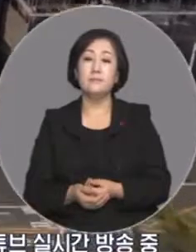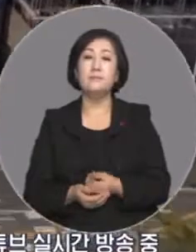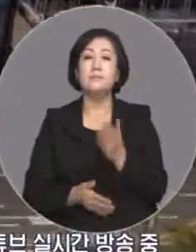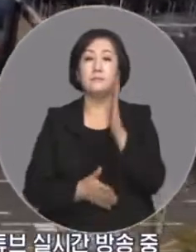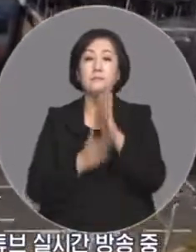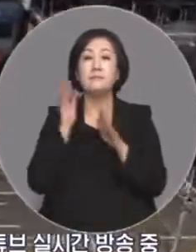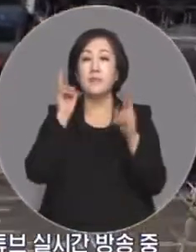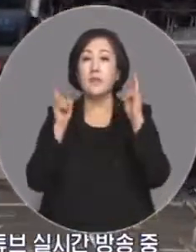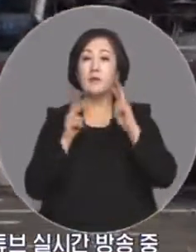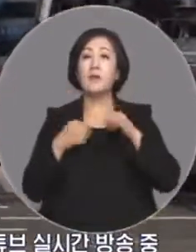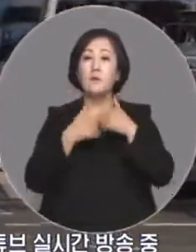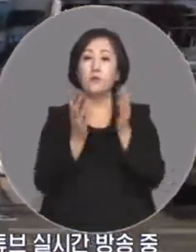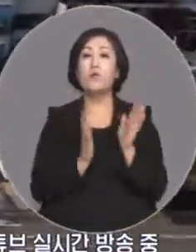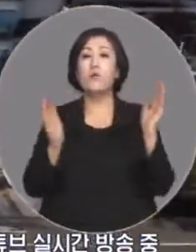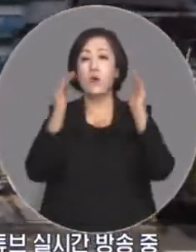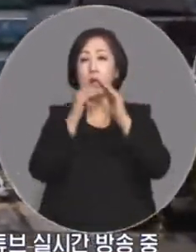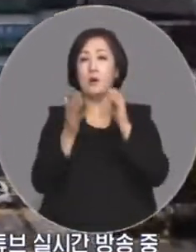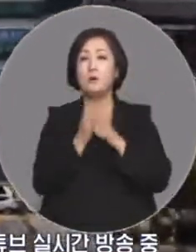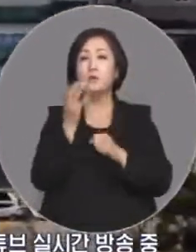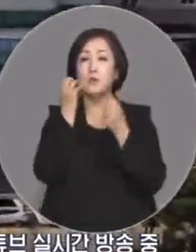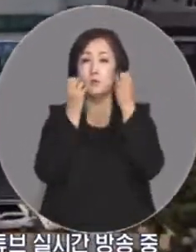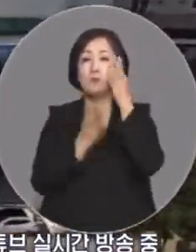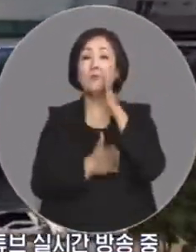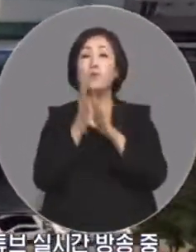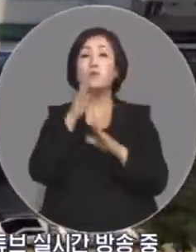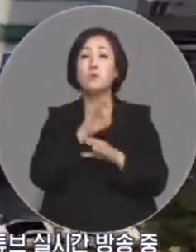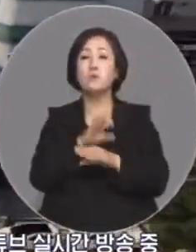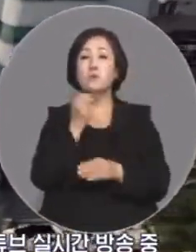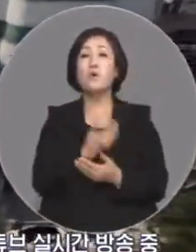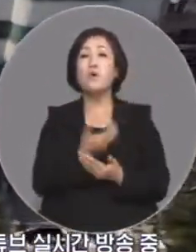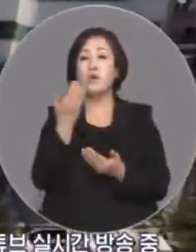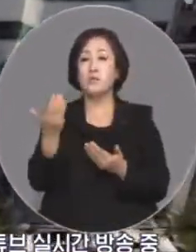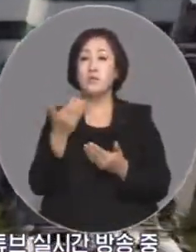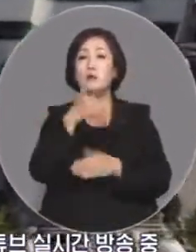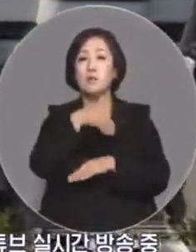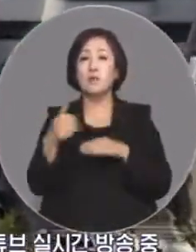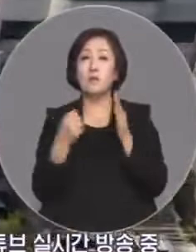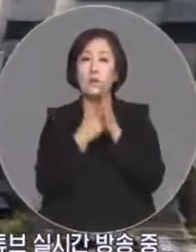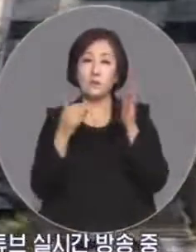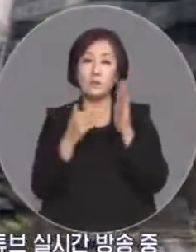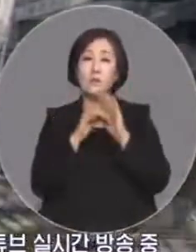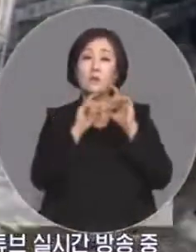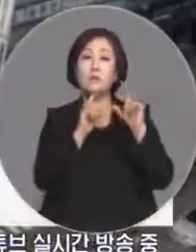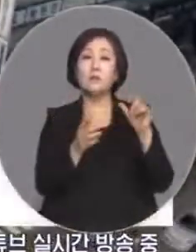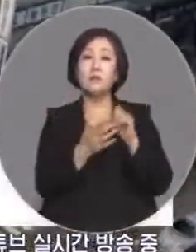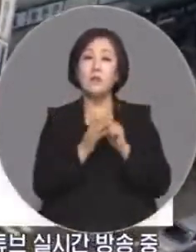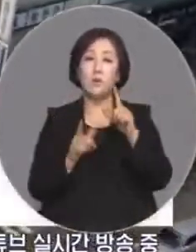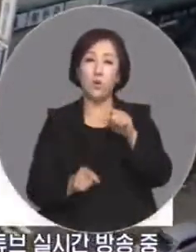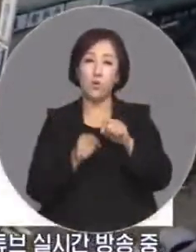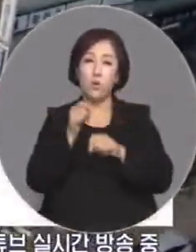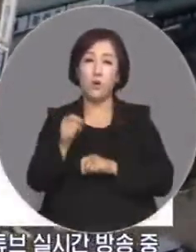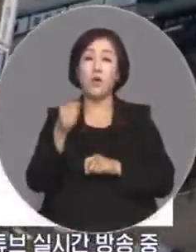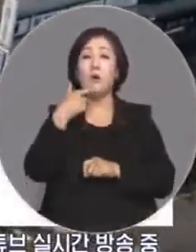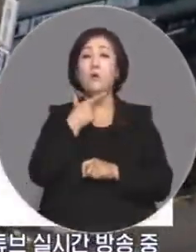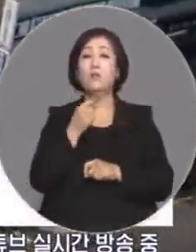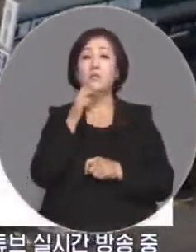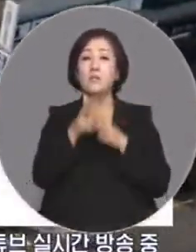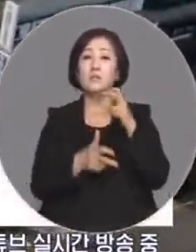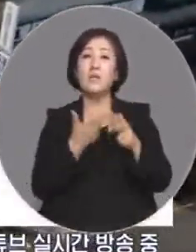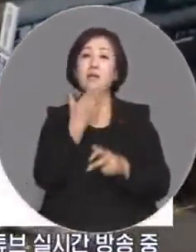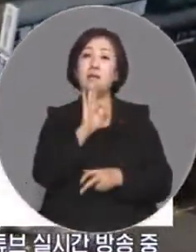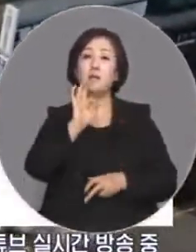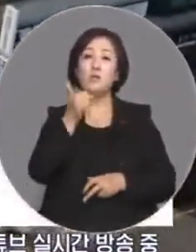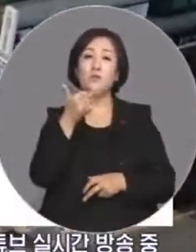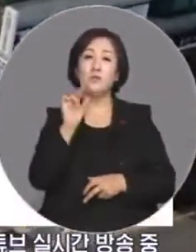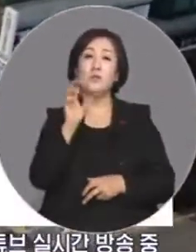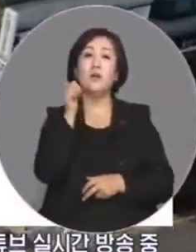울산 상이 회관이 중구 혁신도시 이전으로 큰 틀이 짜여졌습니다. 상공인들의 오랜 숙원이자 이윤철 회장의